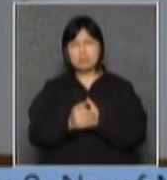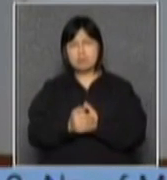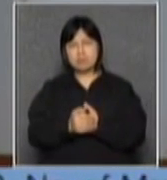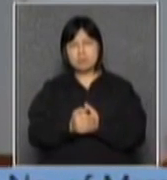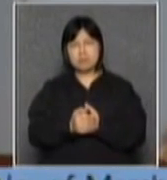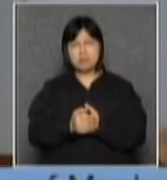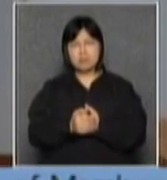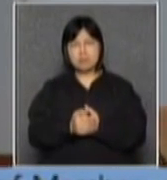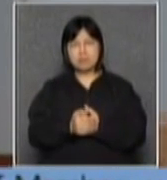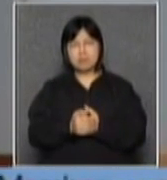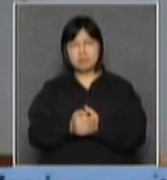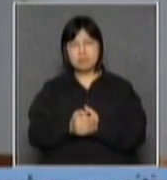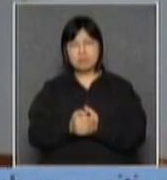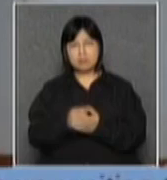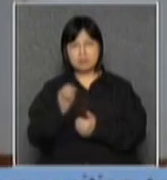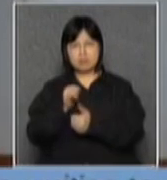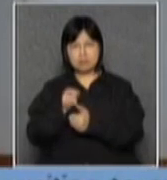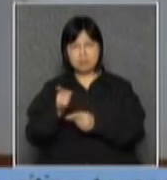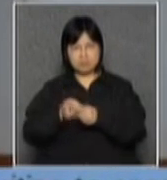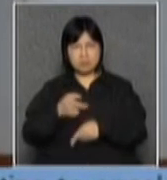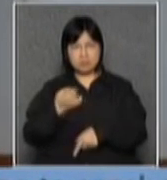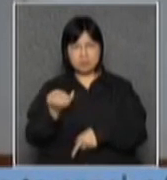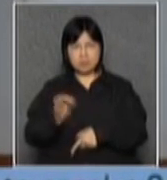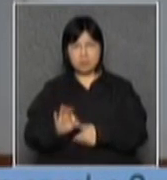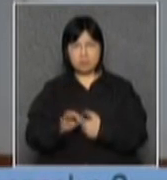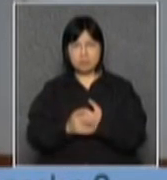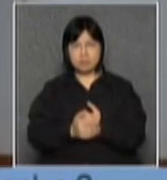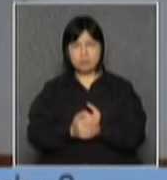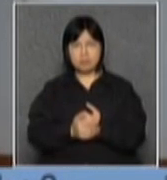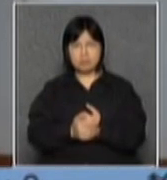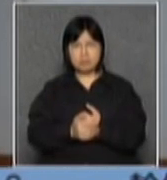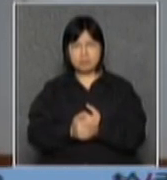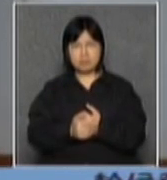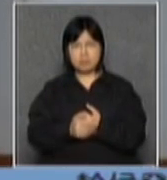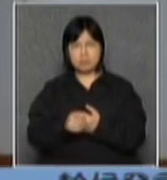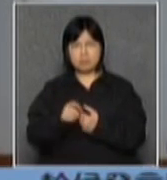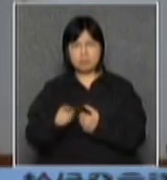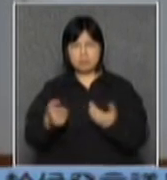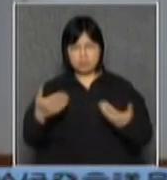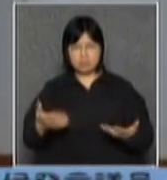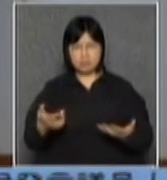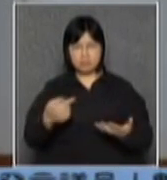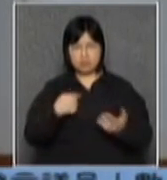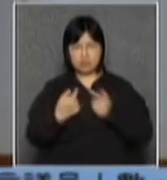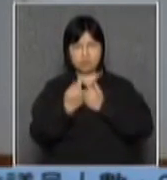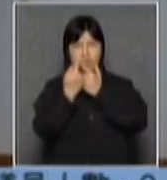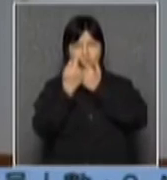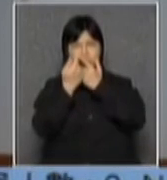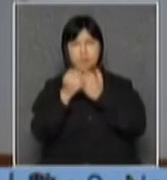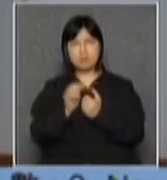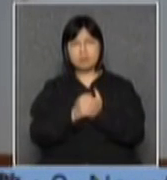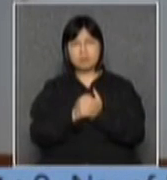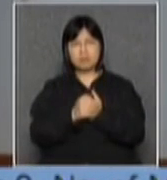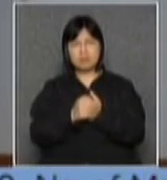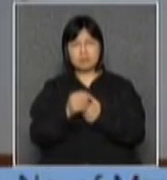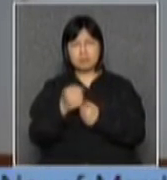呢、這個我咁樣批評佢真係一啲都冇錯，所以喺呢一點上面，佢今日同我嘅爭論係一個做人